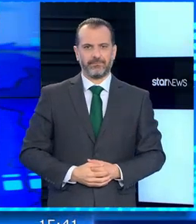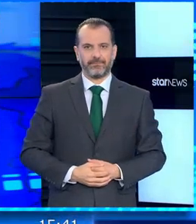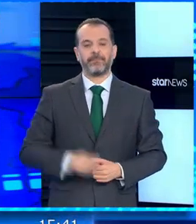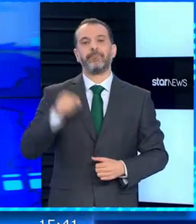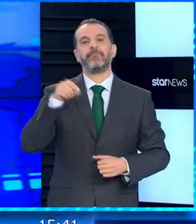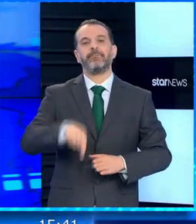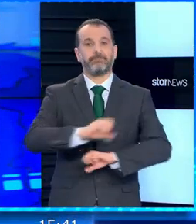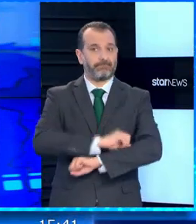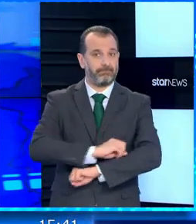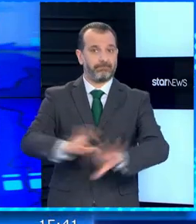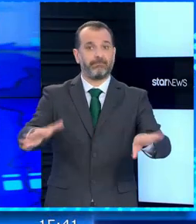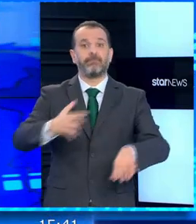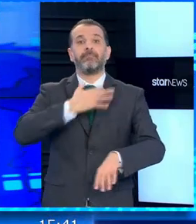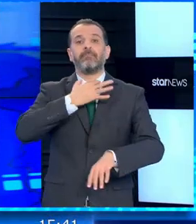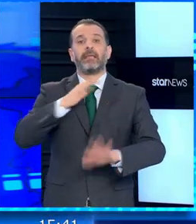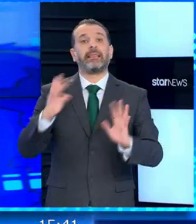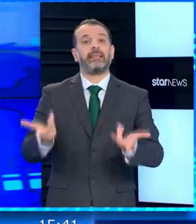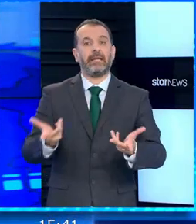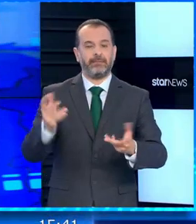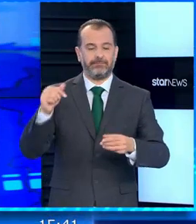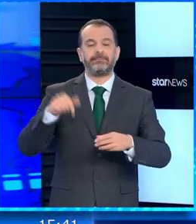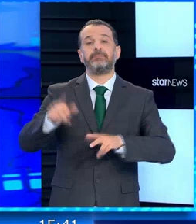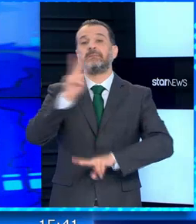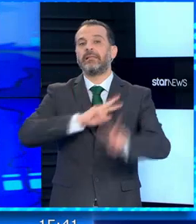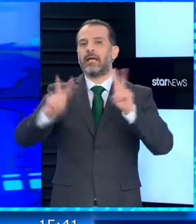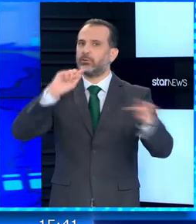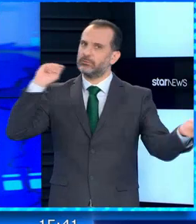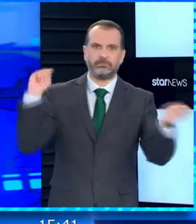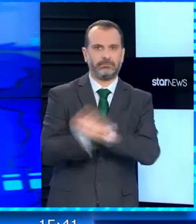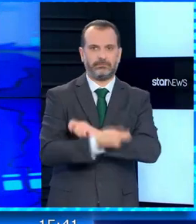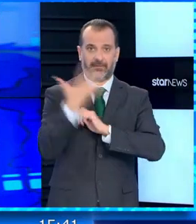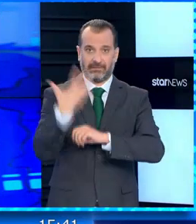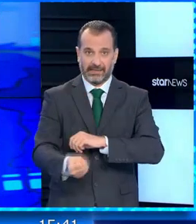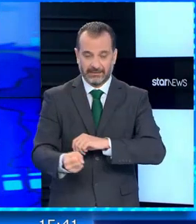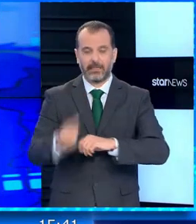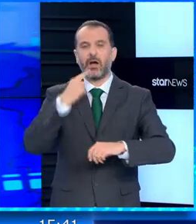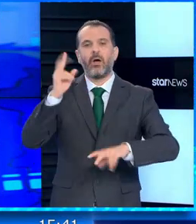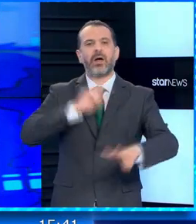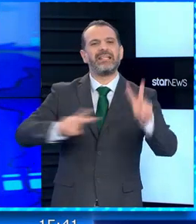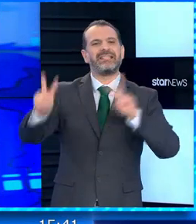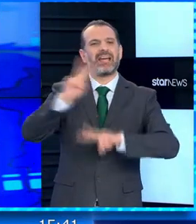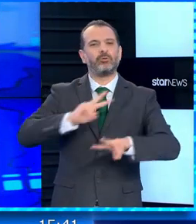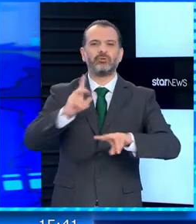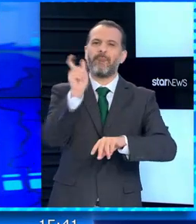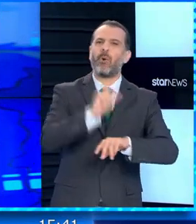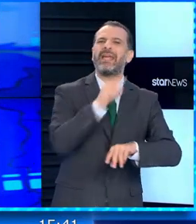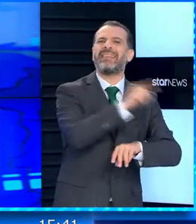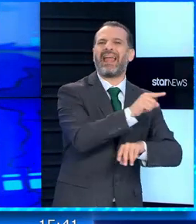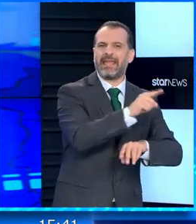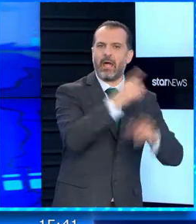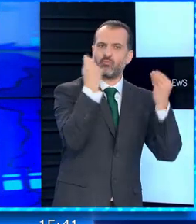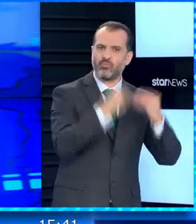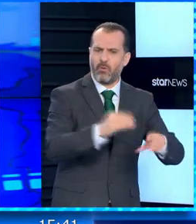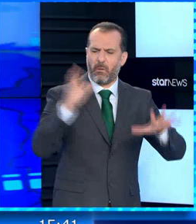Έκτακτο δελτίο καιρού εξέδωσε πριν από λίγο η Εθνική Μετεωρολογική Υπηρεσία. Ένα μέρος της κακοκαιρίας που θα επηρεάσει τη γειτονική Ιταλία